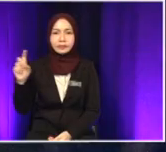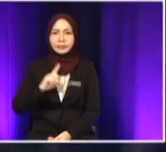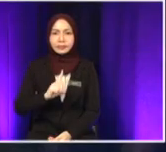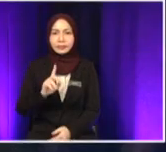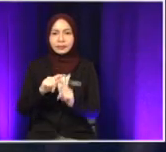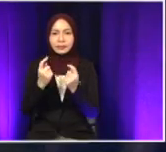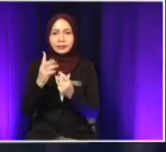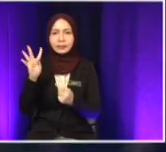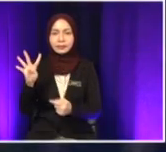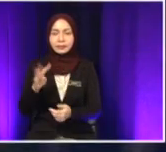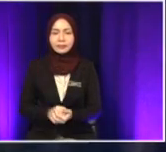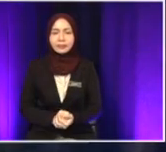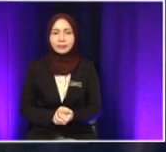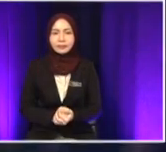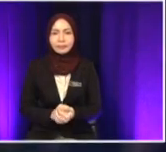saya